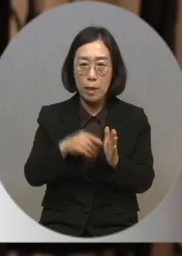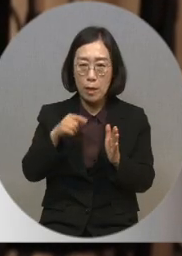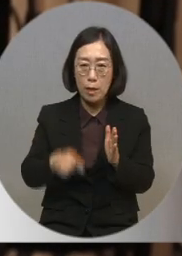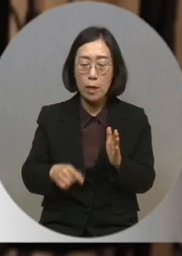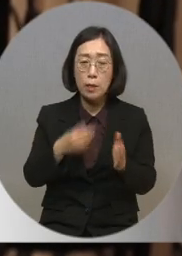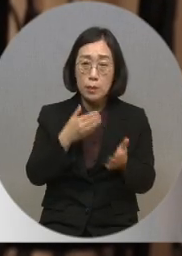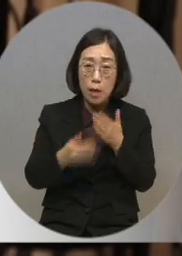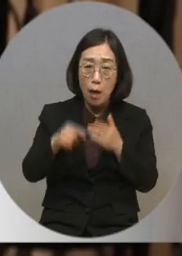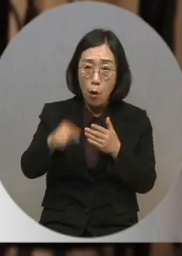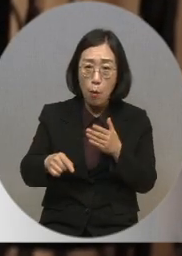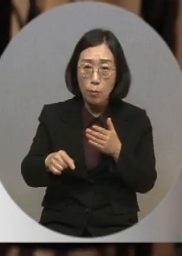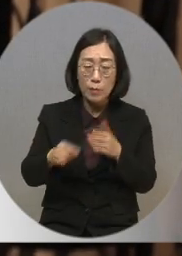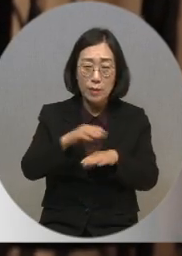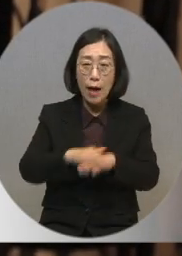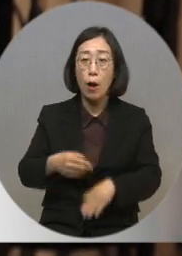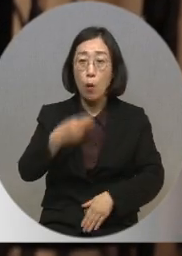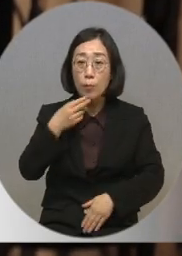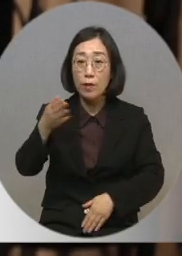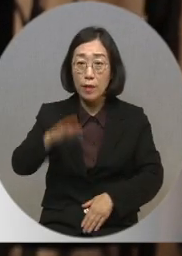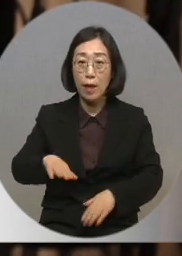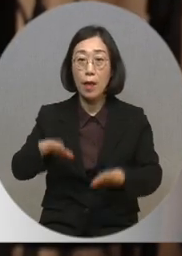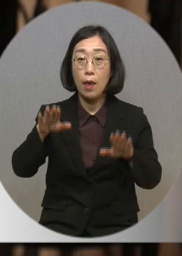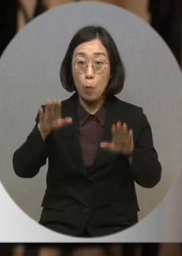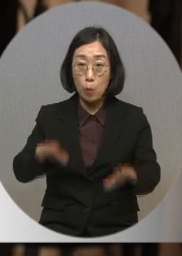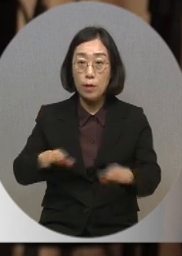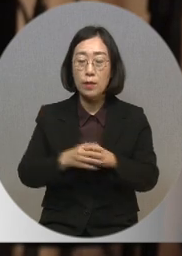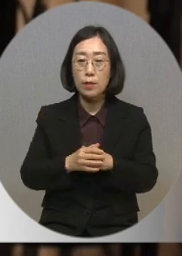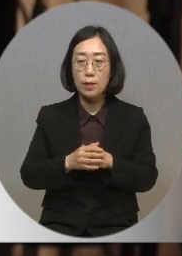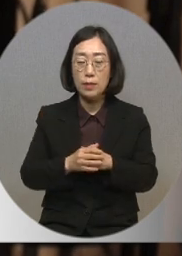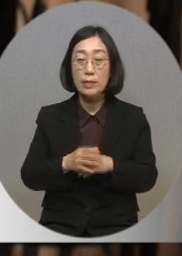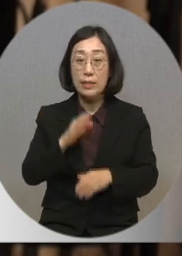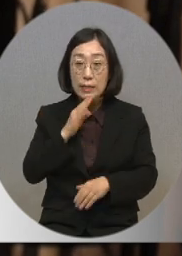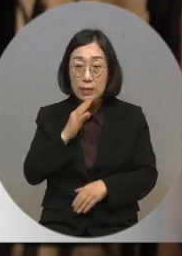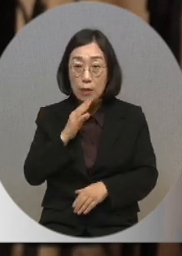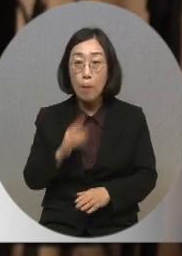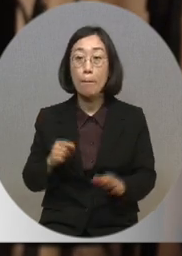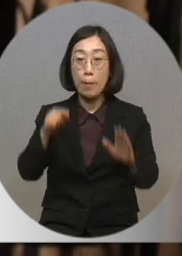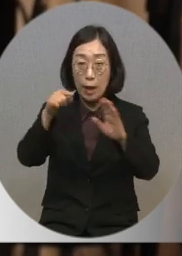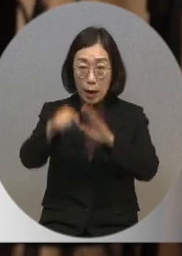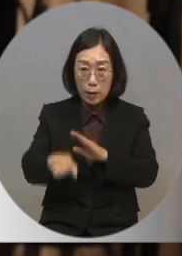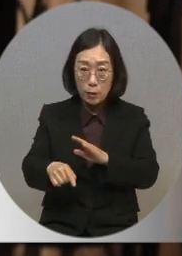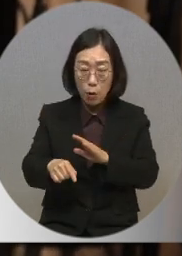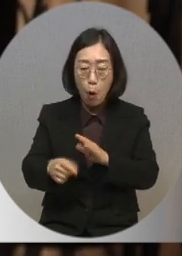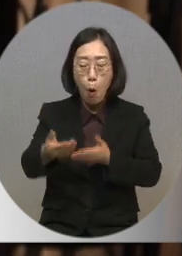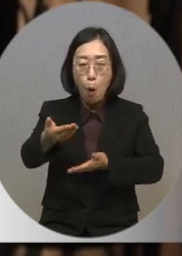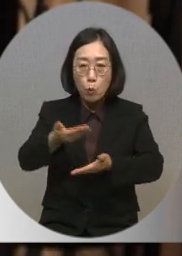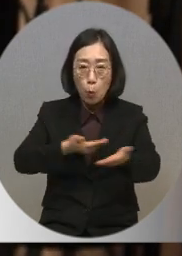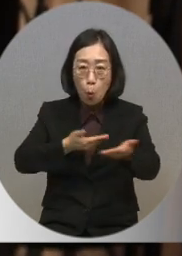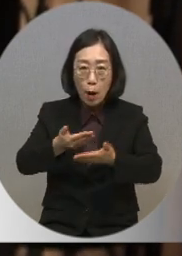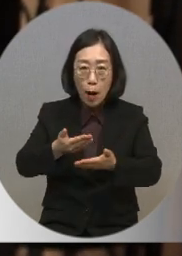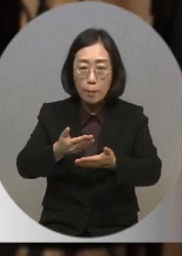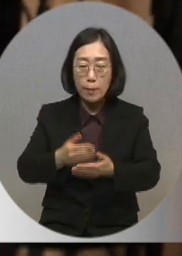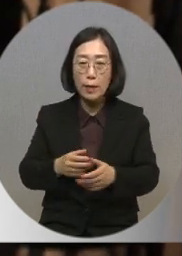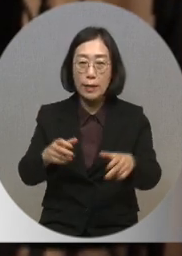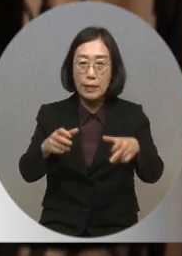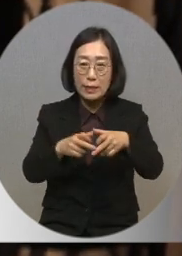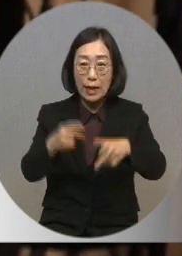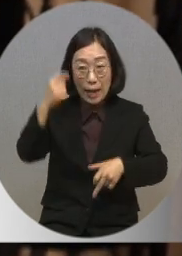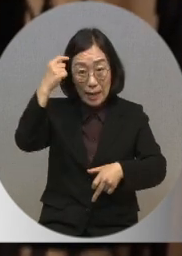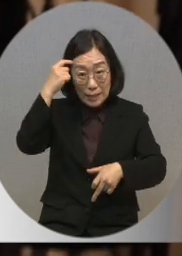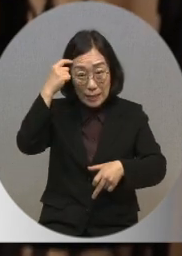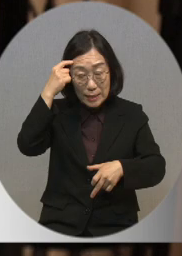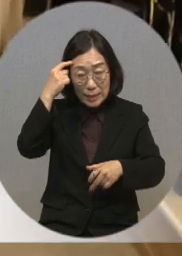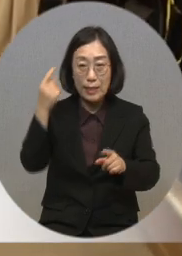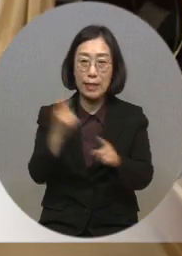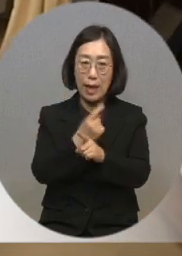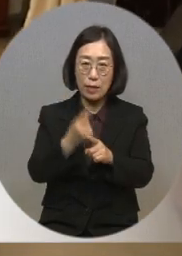것들이 적은데요. 이번에 현장에 가서 직접 교감해보는 장애인식 개선 교육을